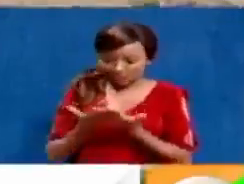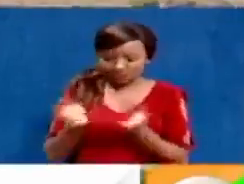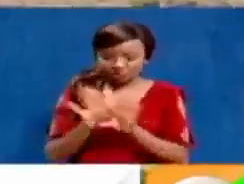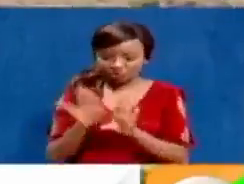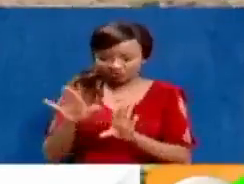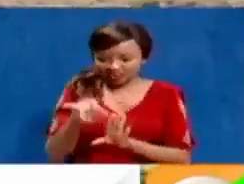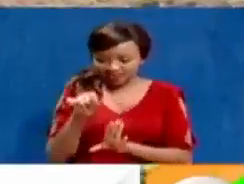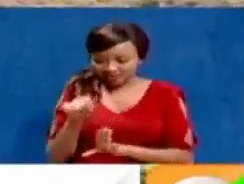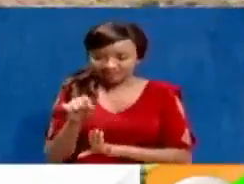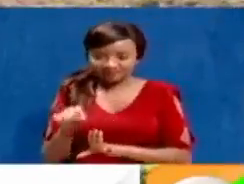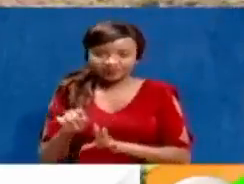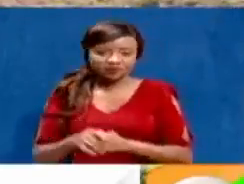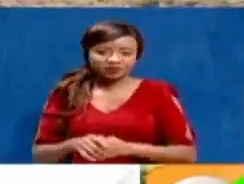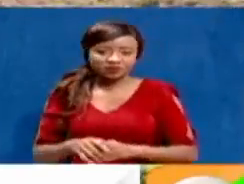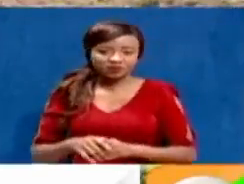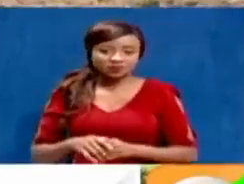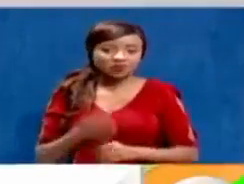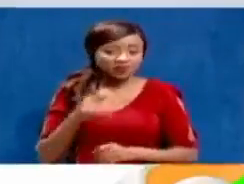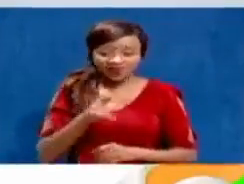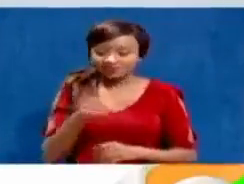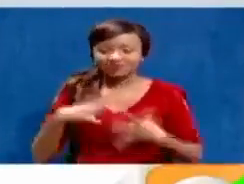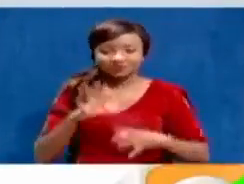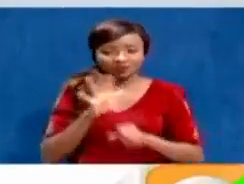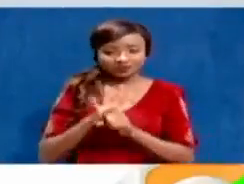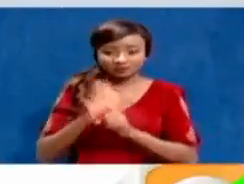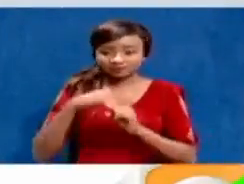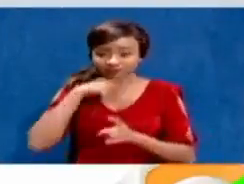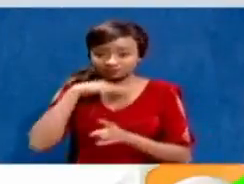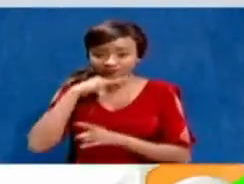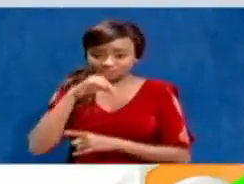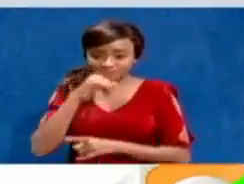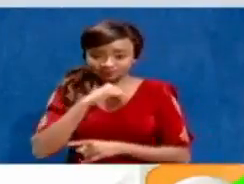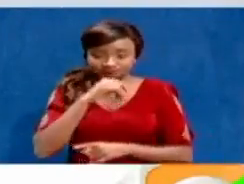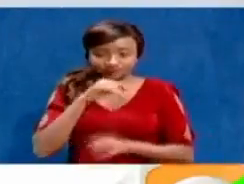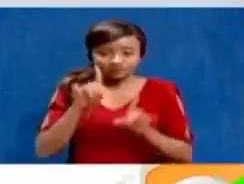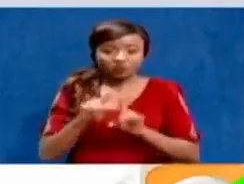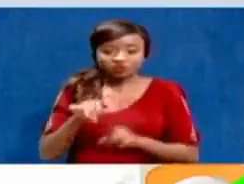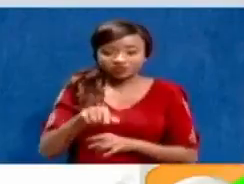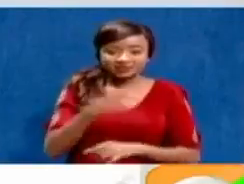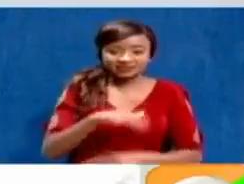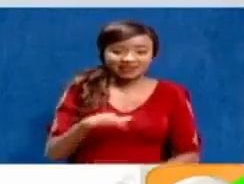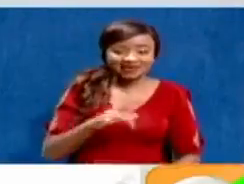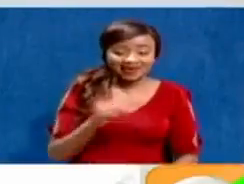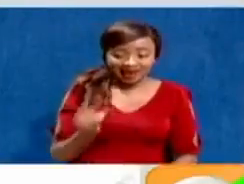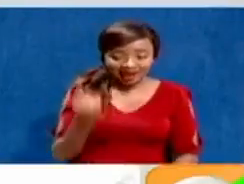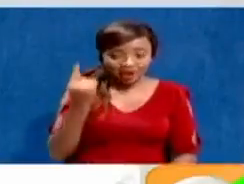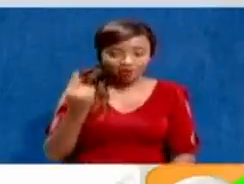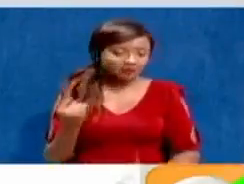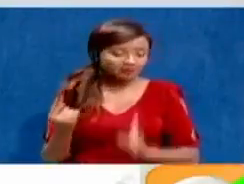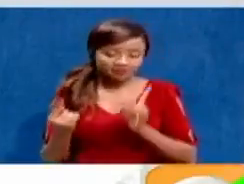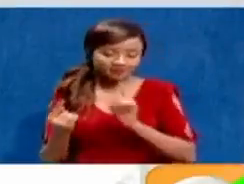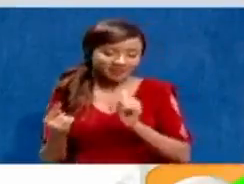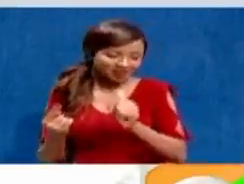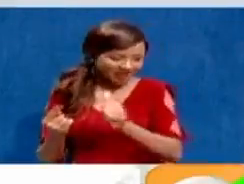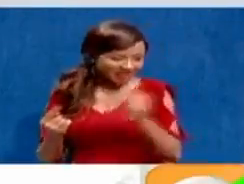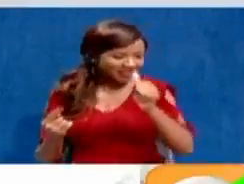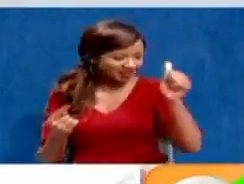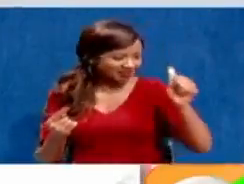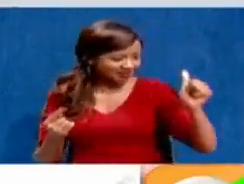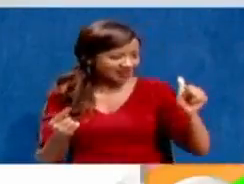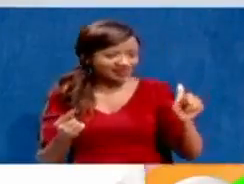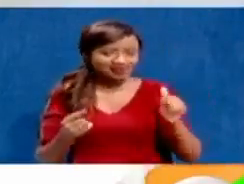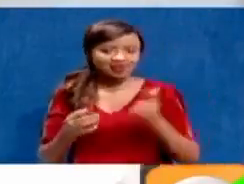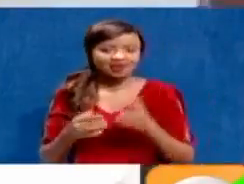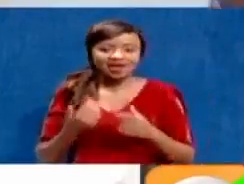miongoni mwa mwingine ambaye ameangamiza watu. Hii maji imekuwa shida sana hapa na si peke yake. Hii makitu